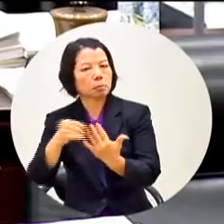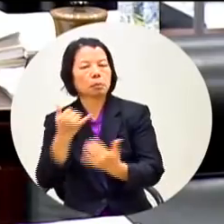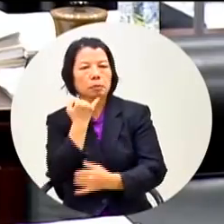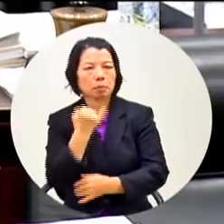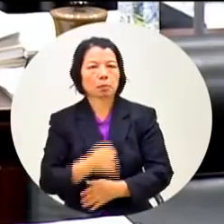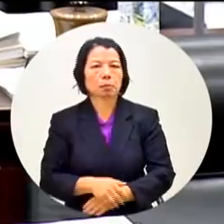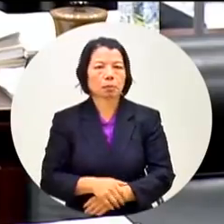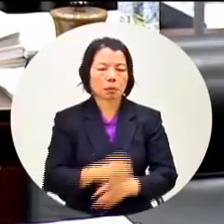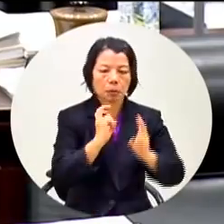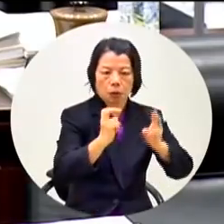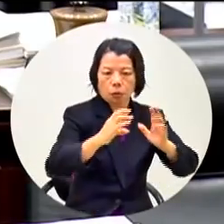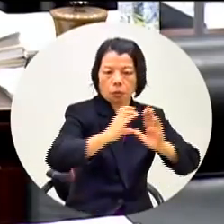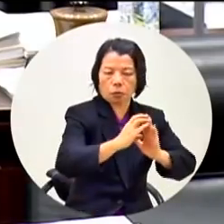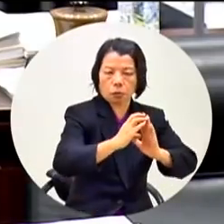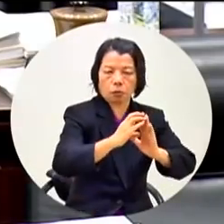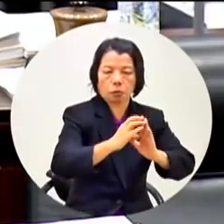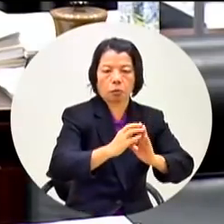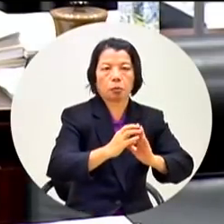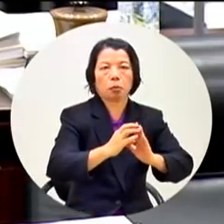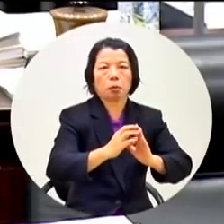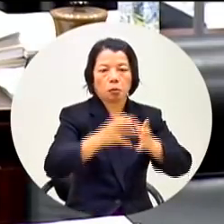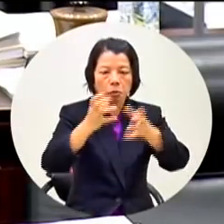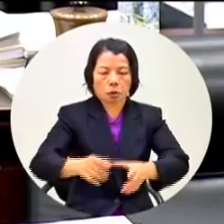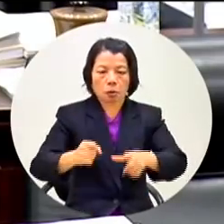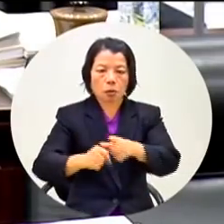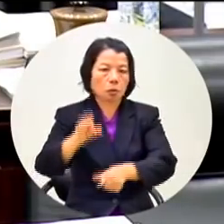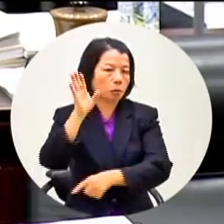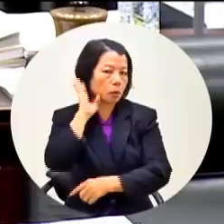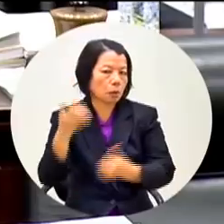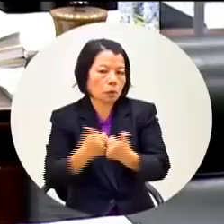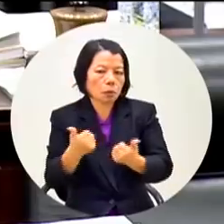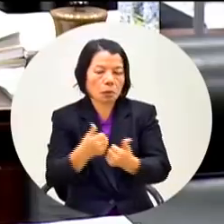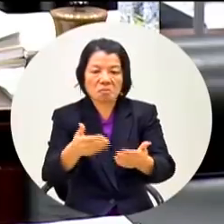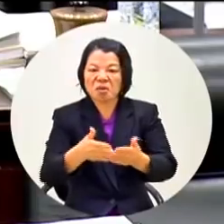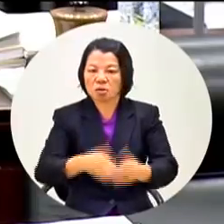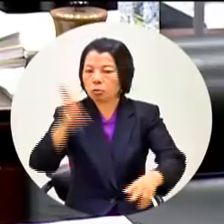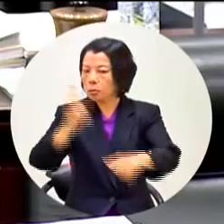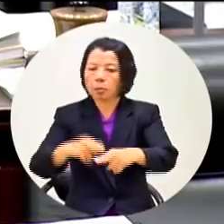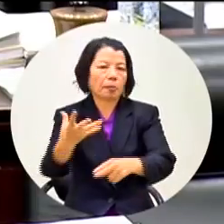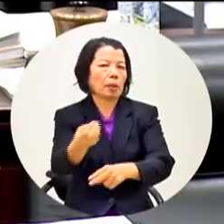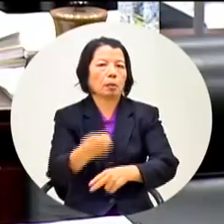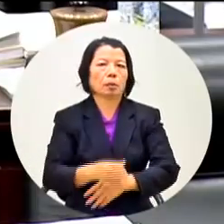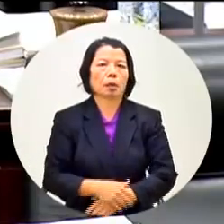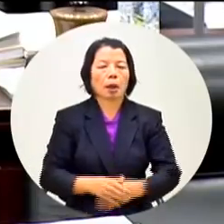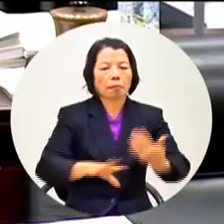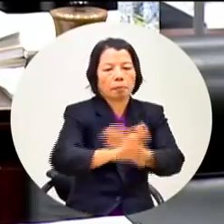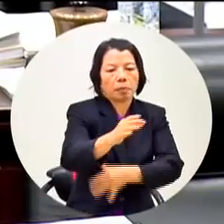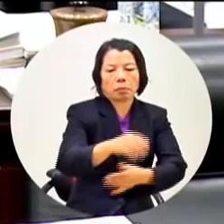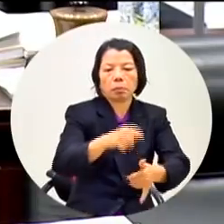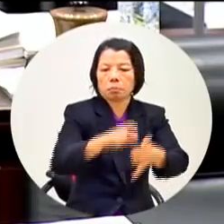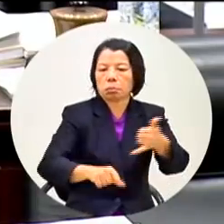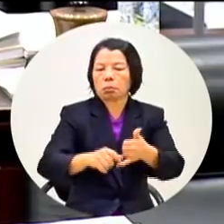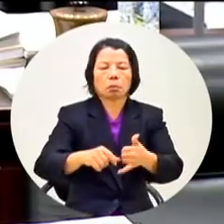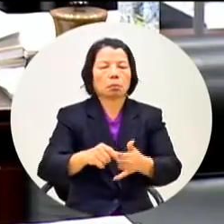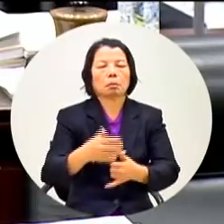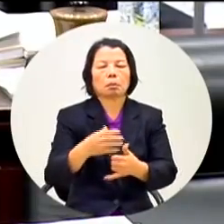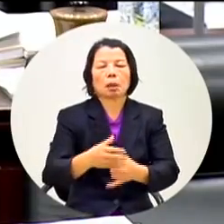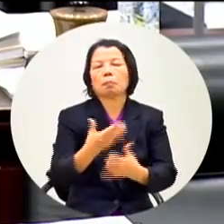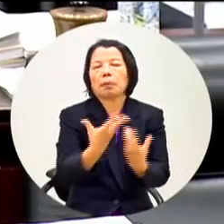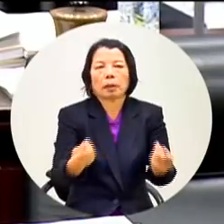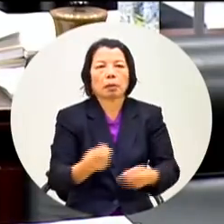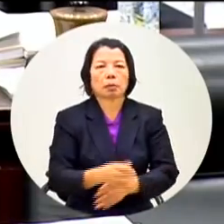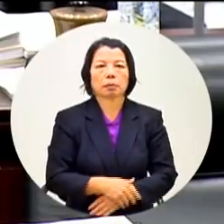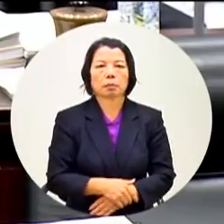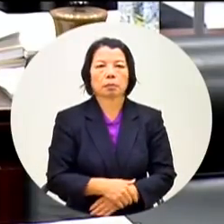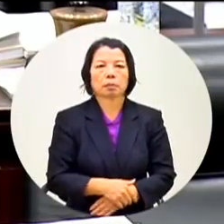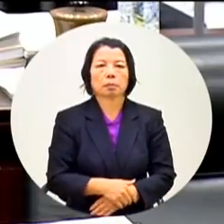面没有不新建的方案。没有其他的方案。那今天的报告里面，其实哎、欸，好不容易看到有家己长